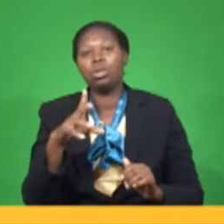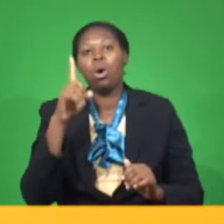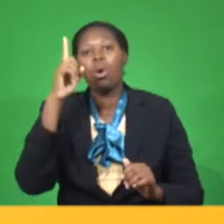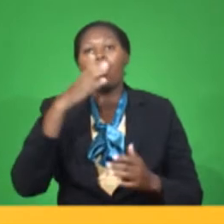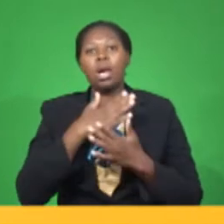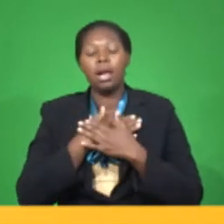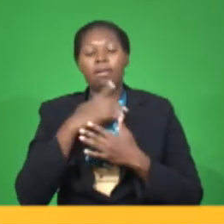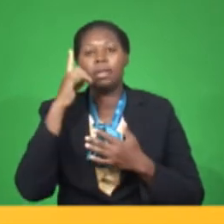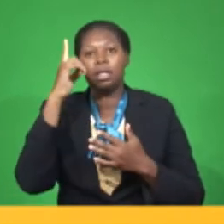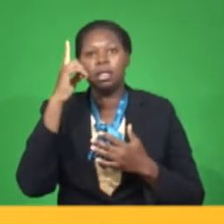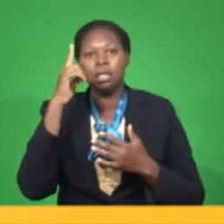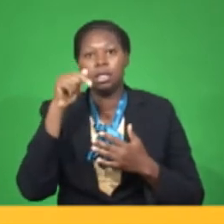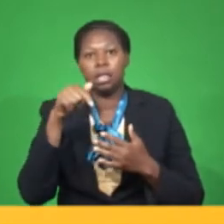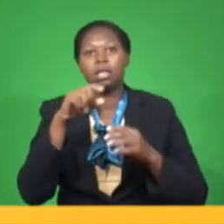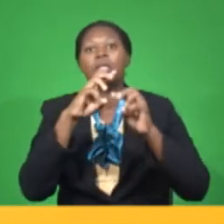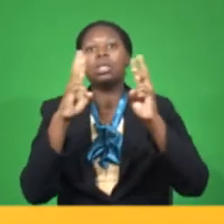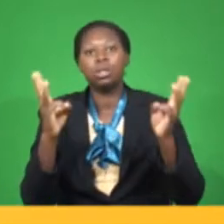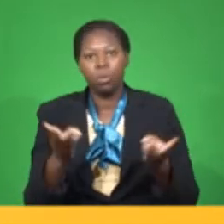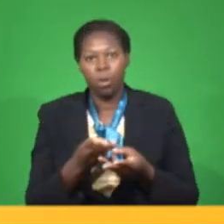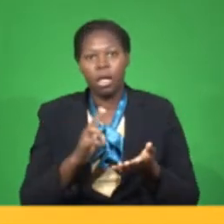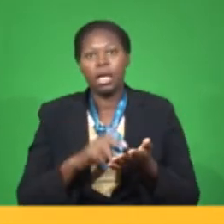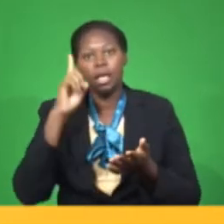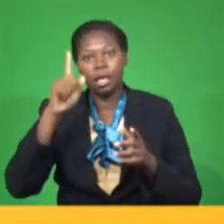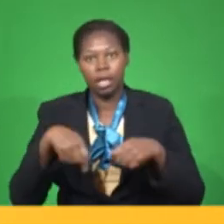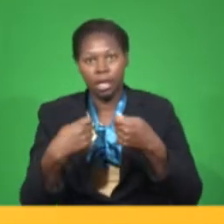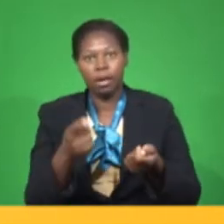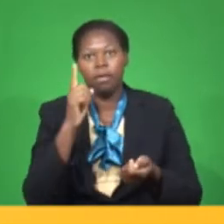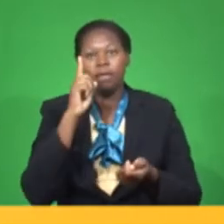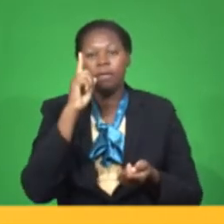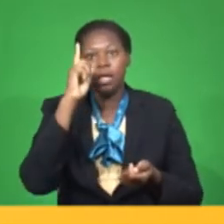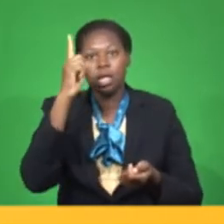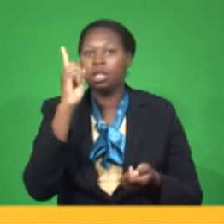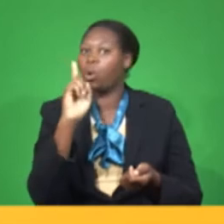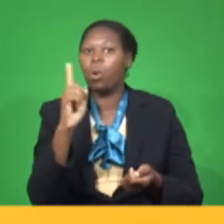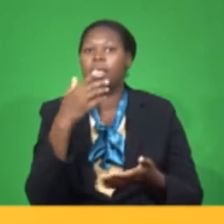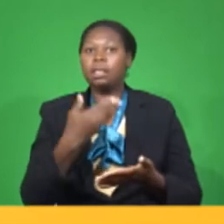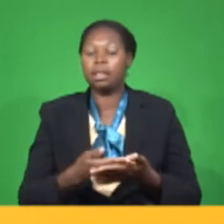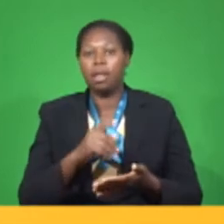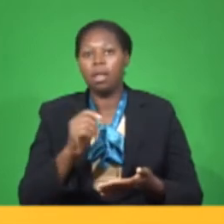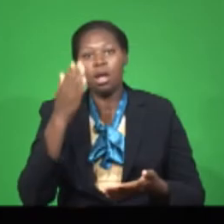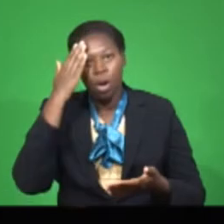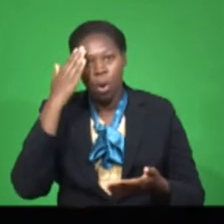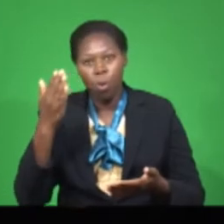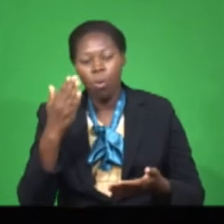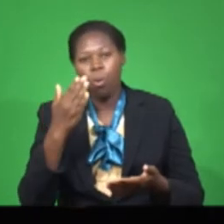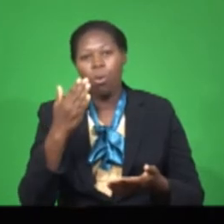woka. Kuti anina anunotenda kwaari. Arege kufa. Asave noupenyu